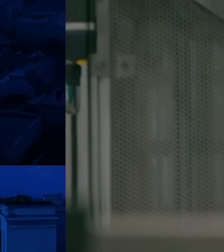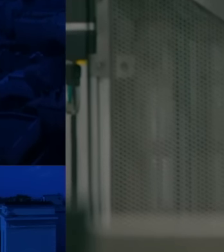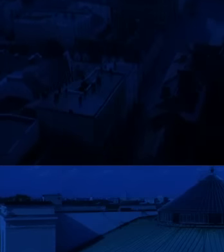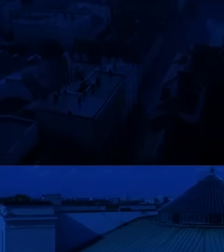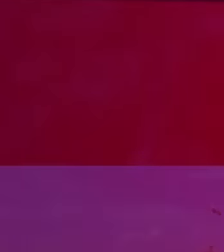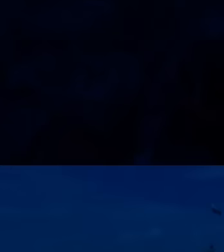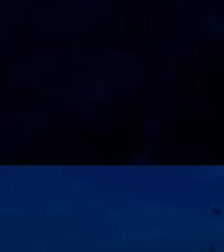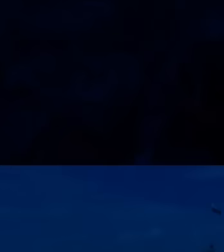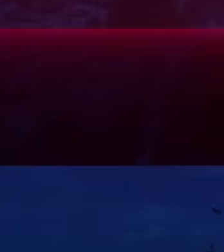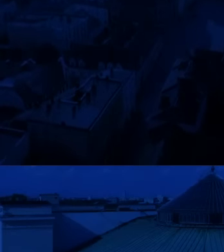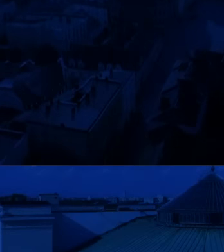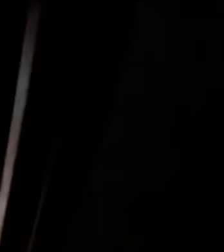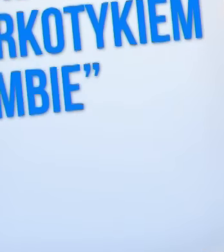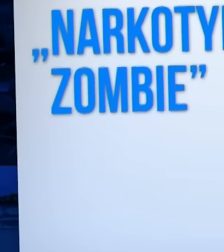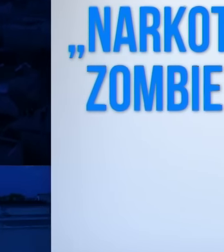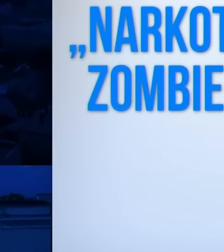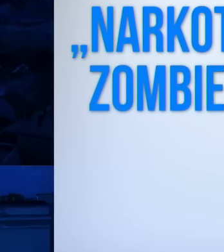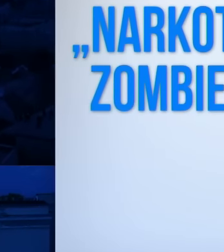traci pracę.